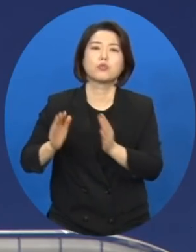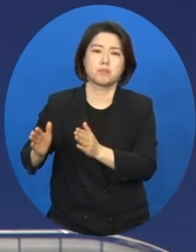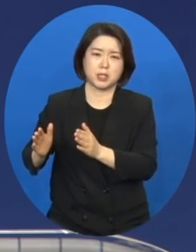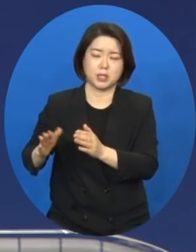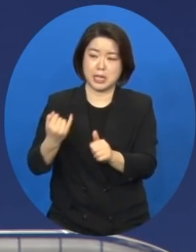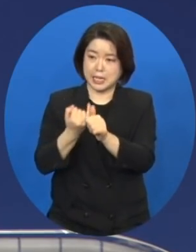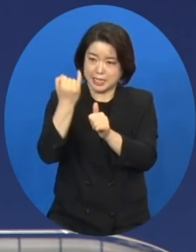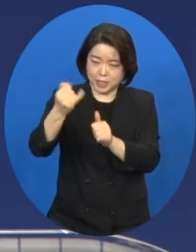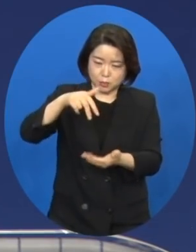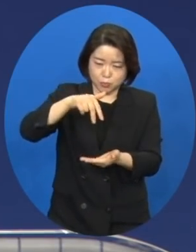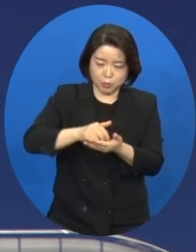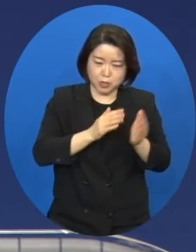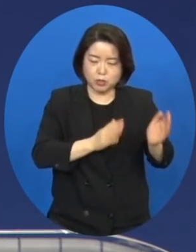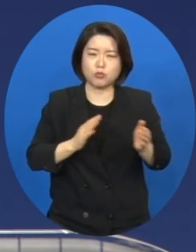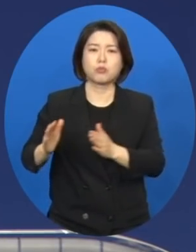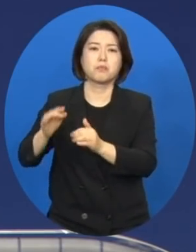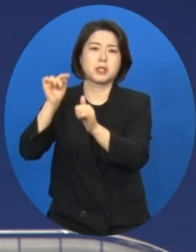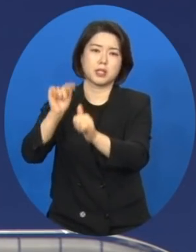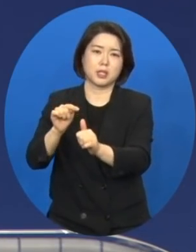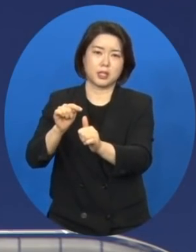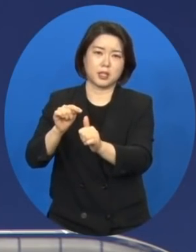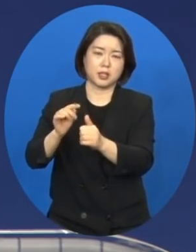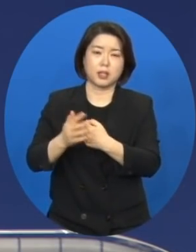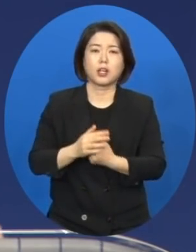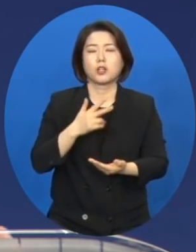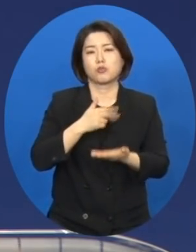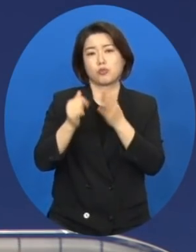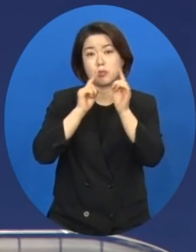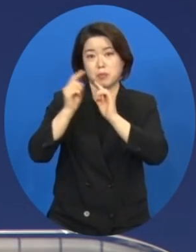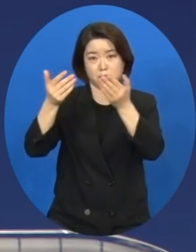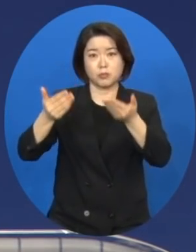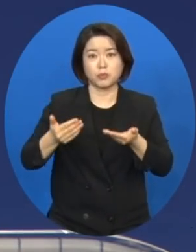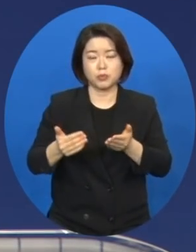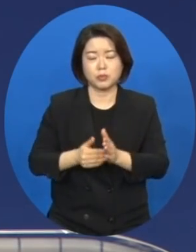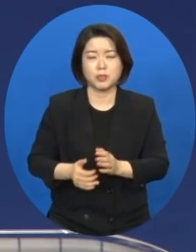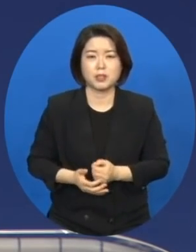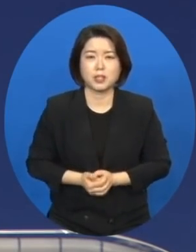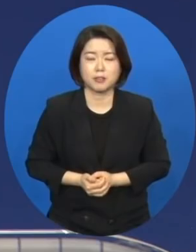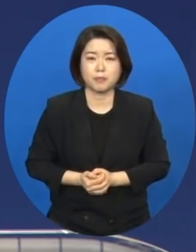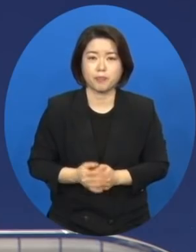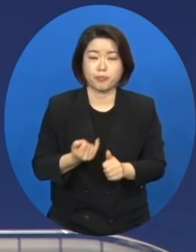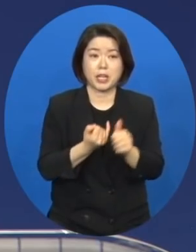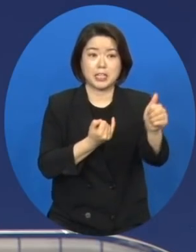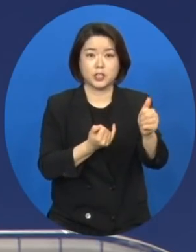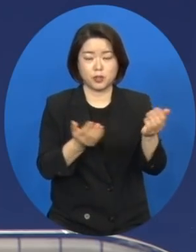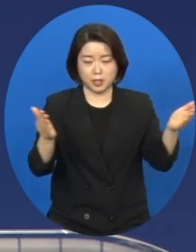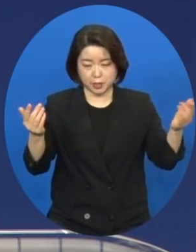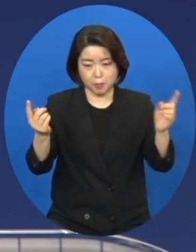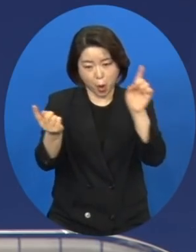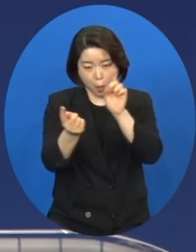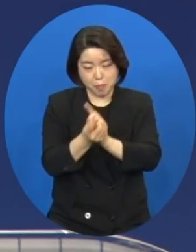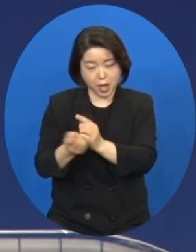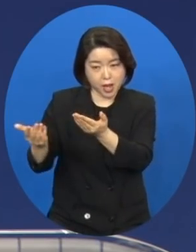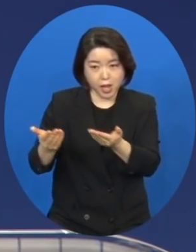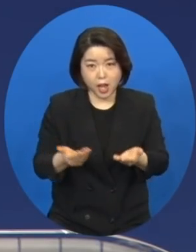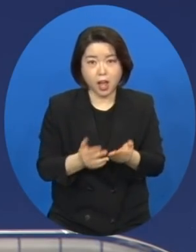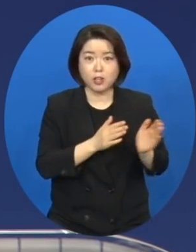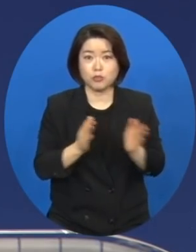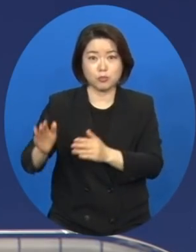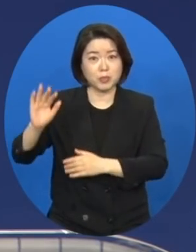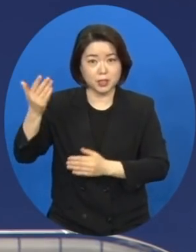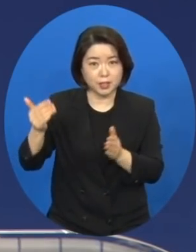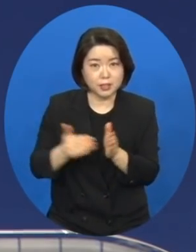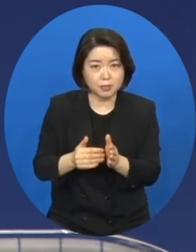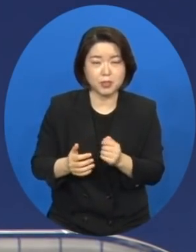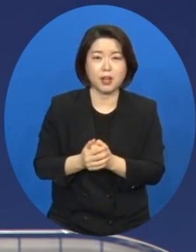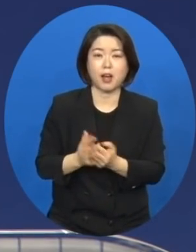준비되라는 것입니다. 그것을 주님은 말씀을 하시는 거예요. 여러분, 신랑 맞이할 준비가 되셨습니까? 예수